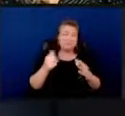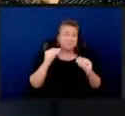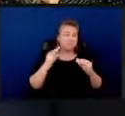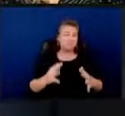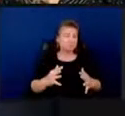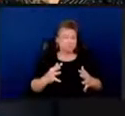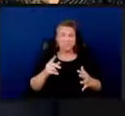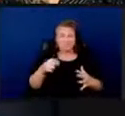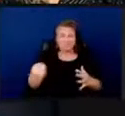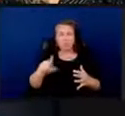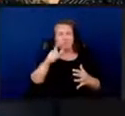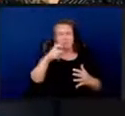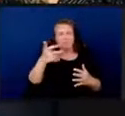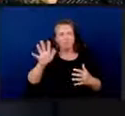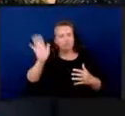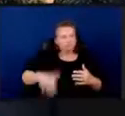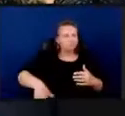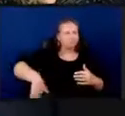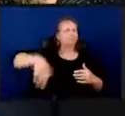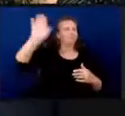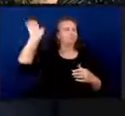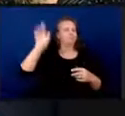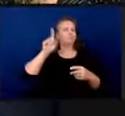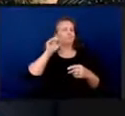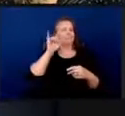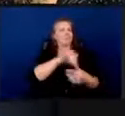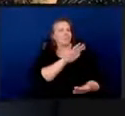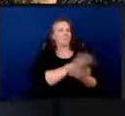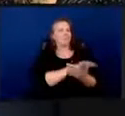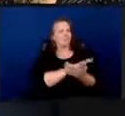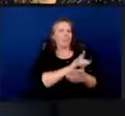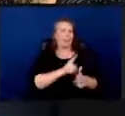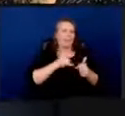wetu kutokana na kikundi hiki.